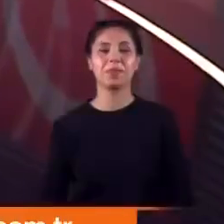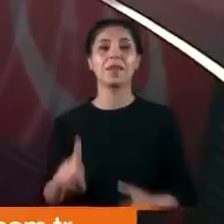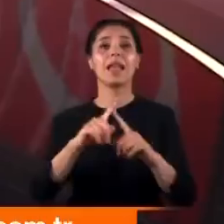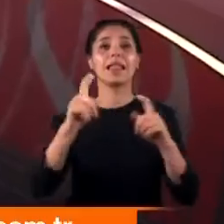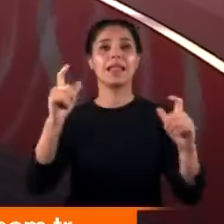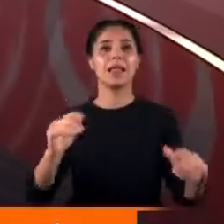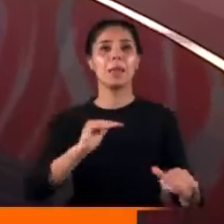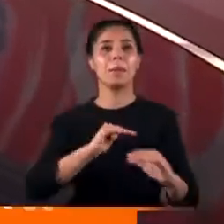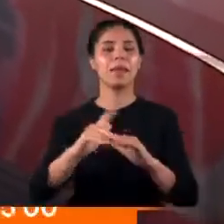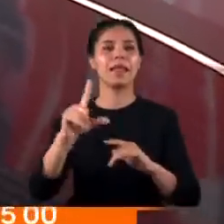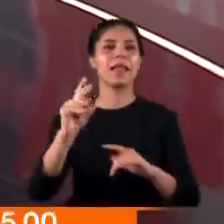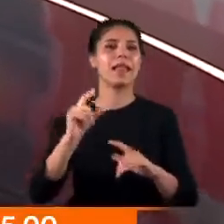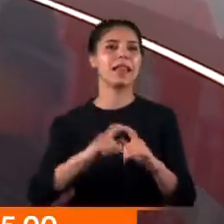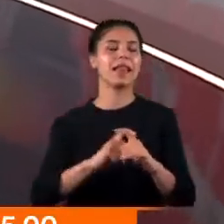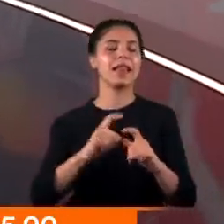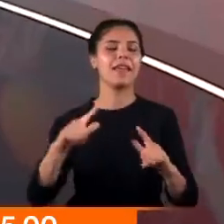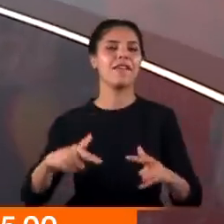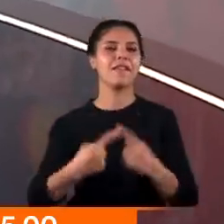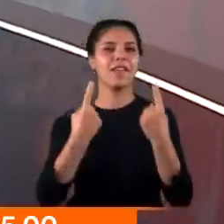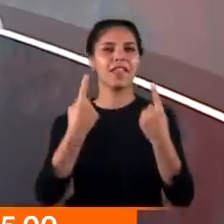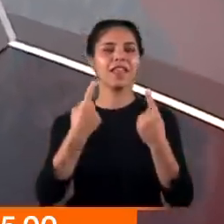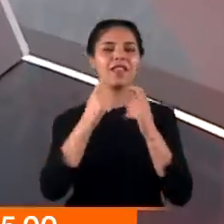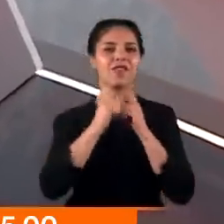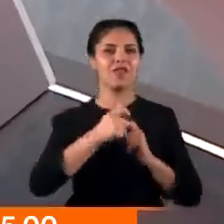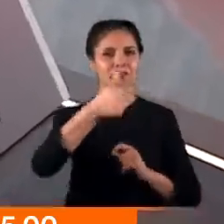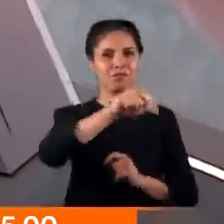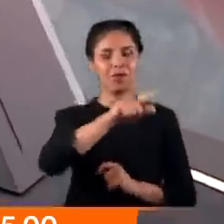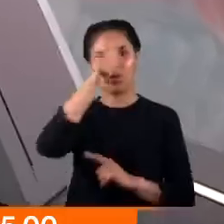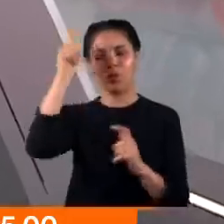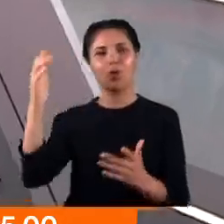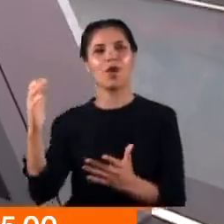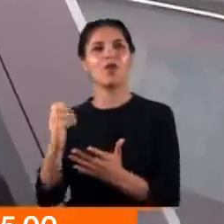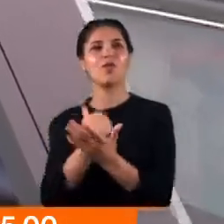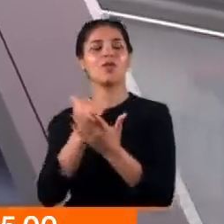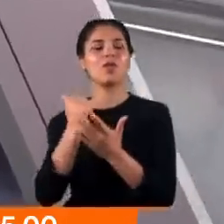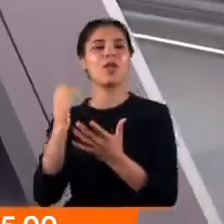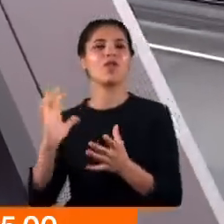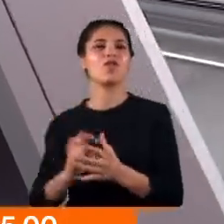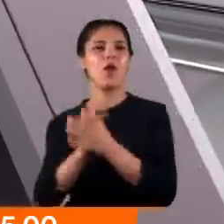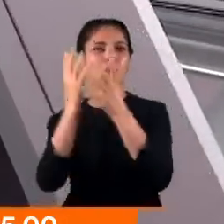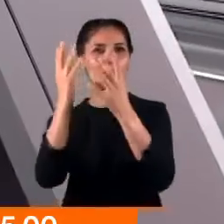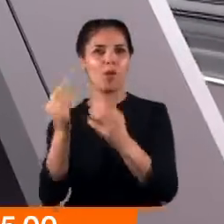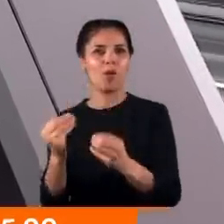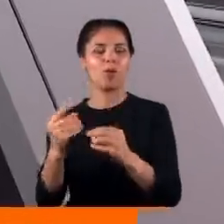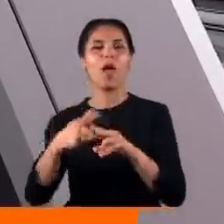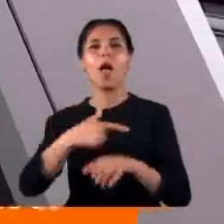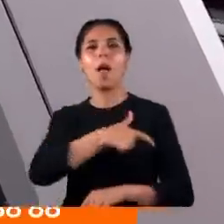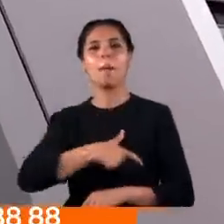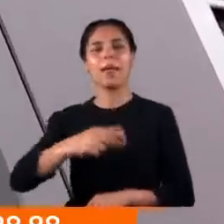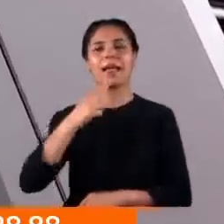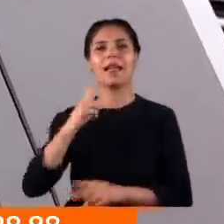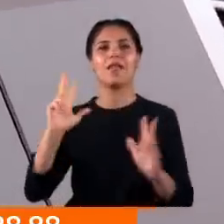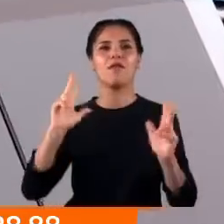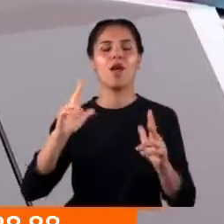teksas'taki Milletler Ligi finalinde rakibi çini 3-1 yenmiş Türkiye'nin adını şampiyon olarak yazdırmıştı A Milli kadın voleybol